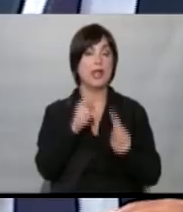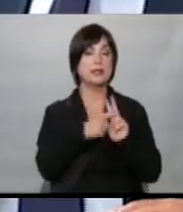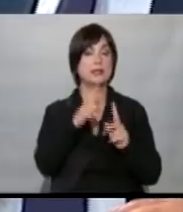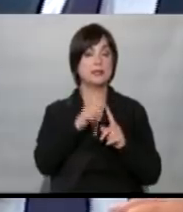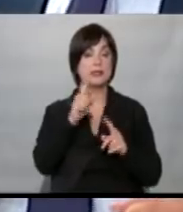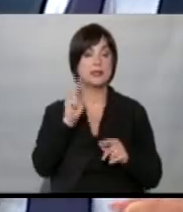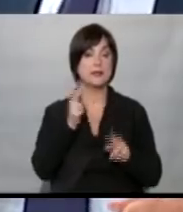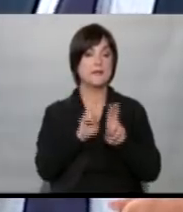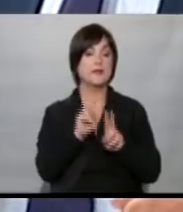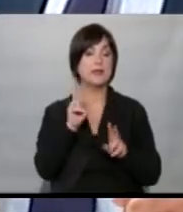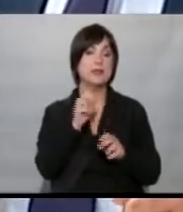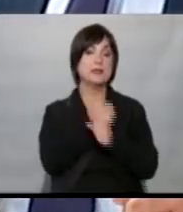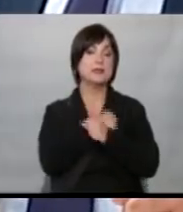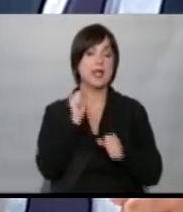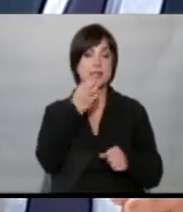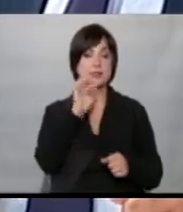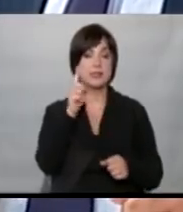антиквизацијата.